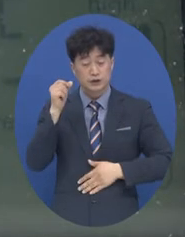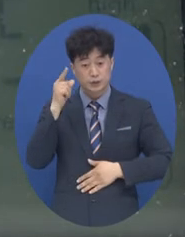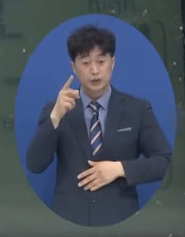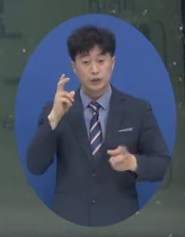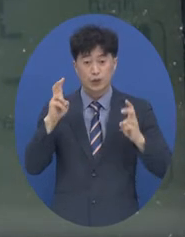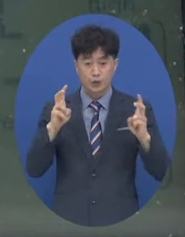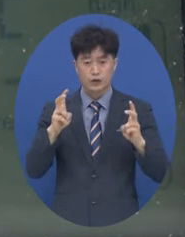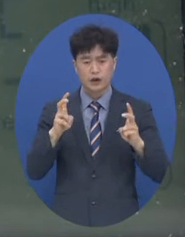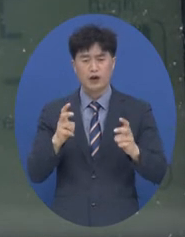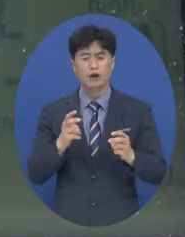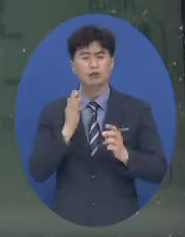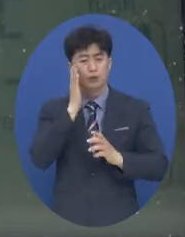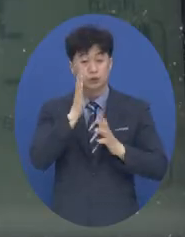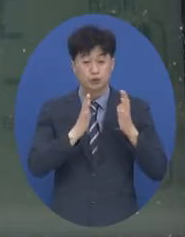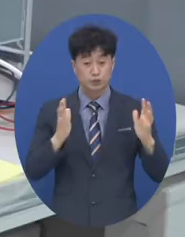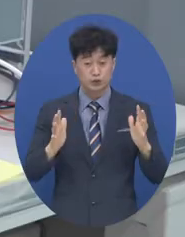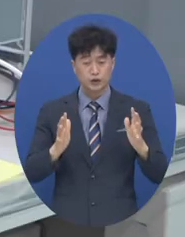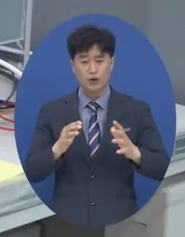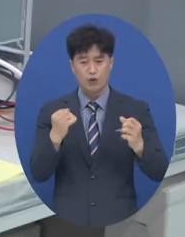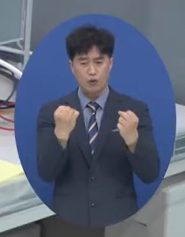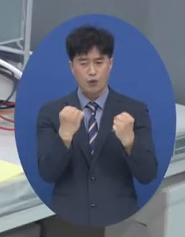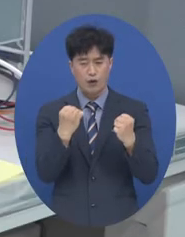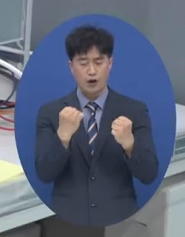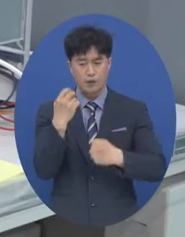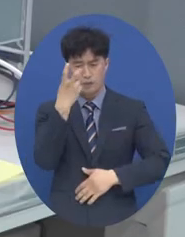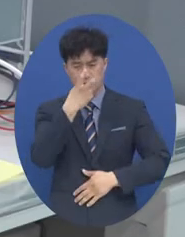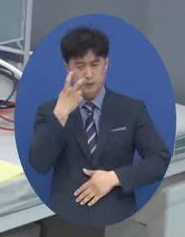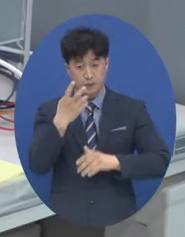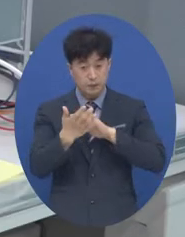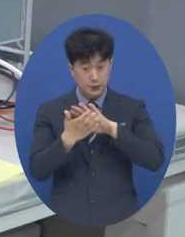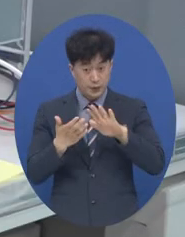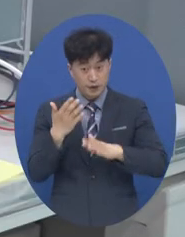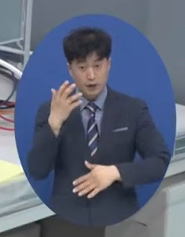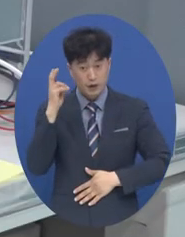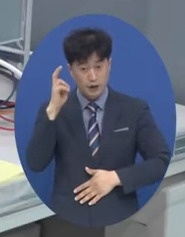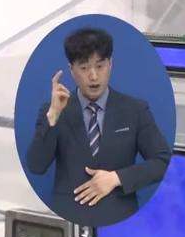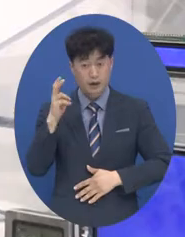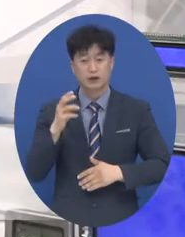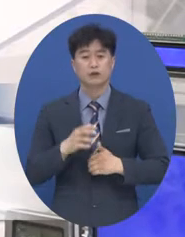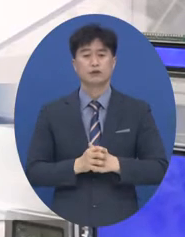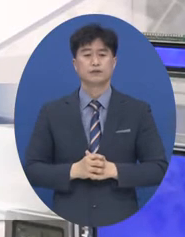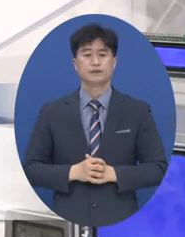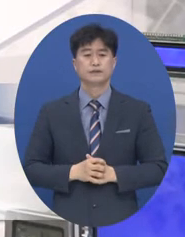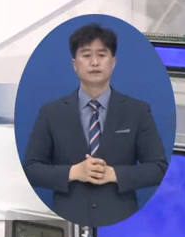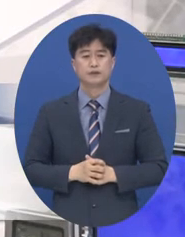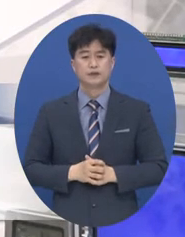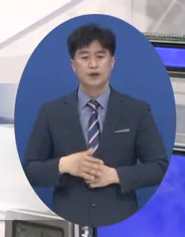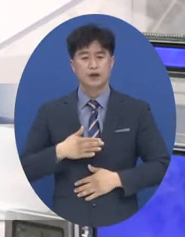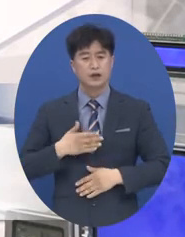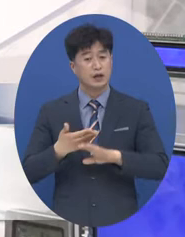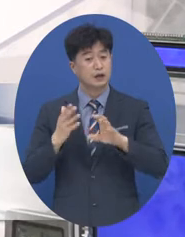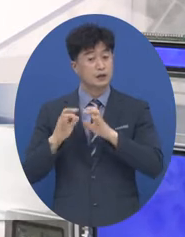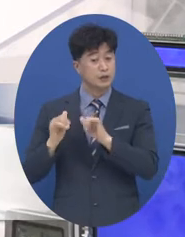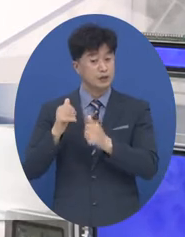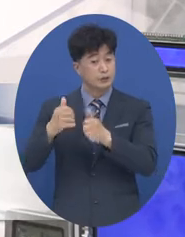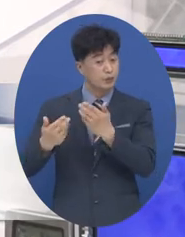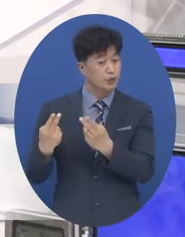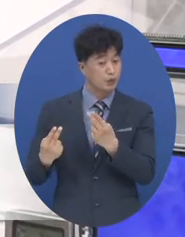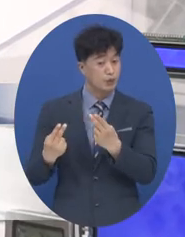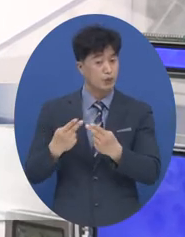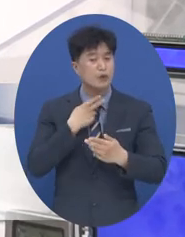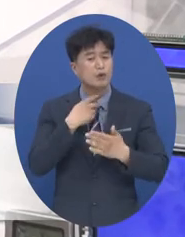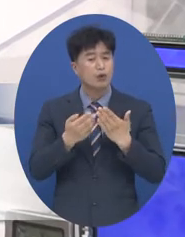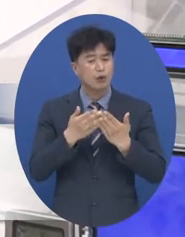식물의 건강성을 예측하는 AI 솔루션을 개발할 계획입니다. 아무래도 제가 다른 분들에